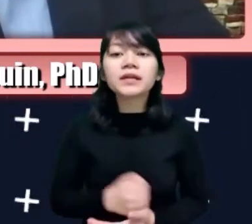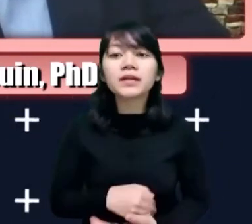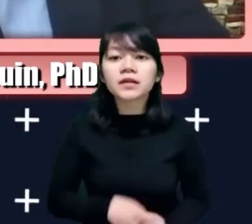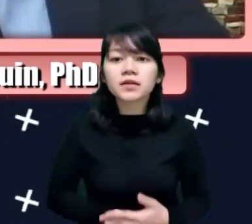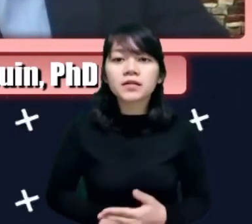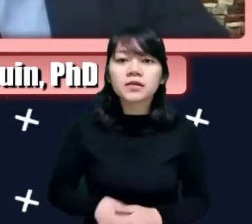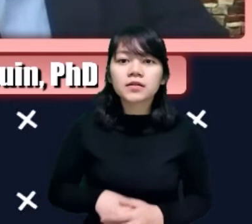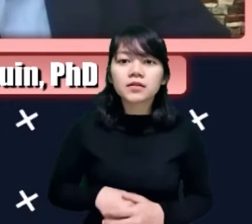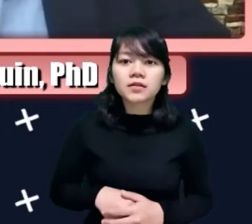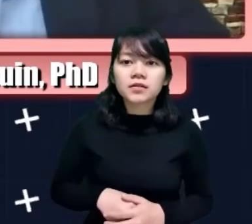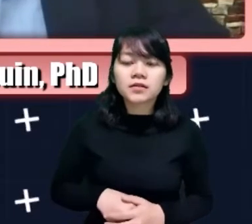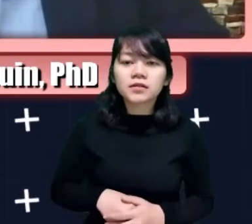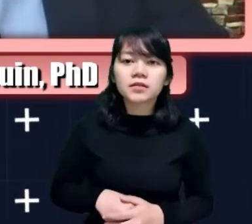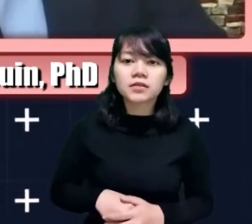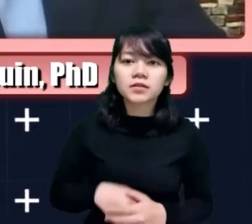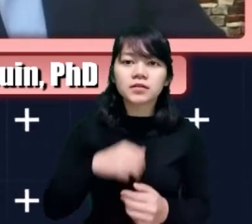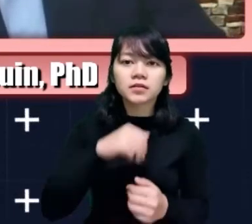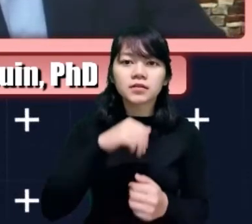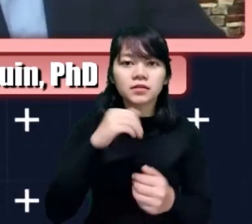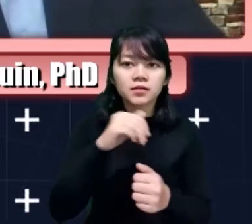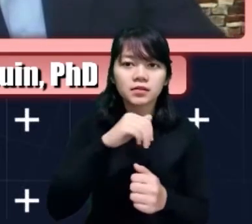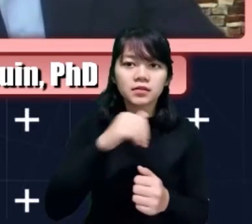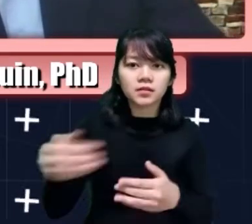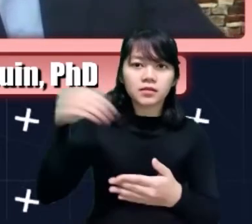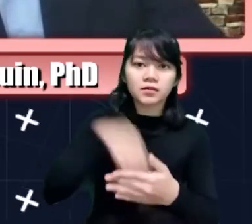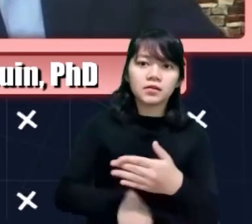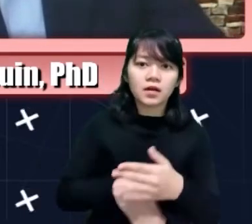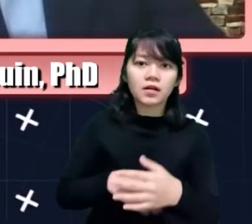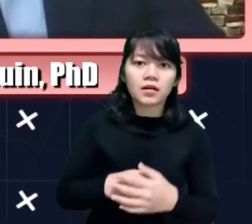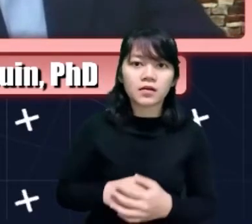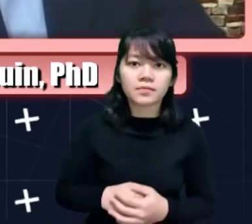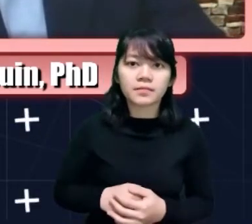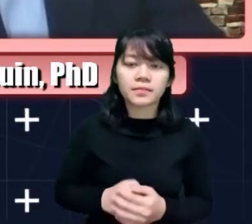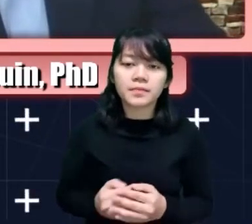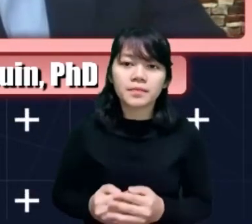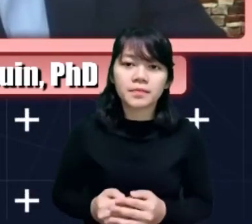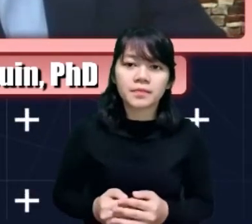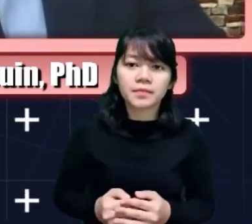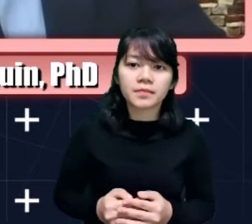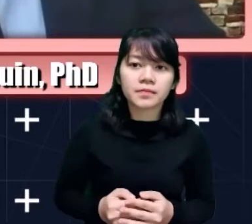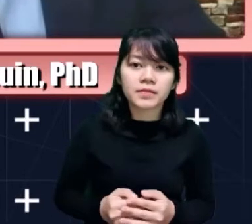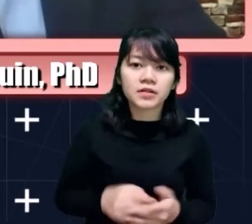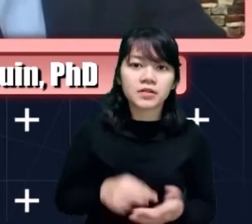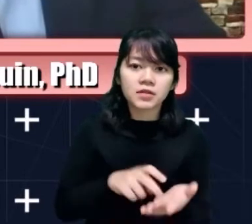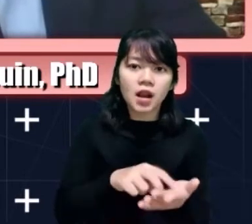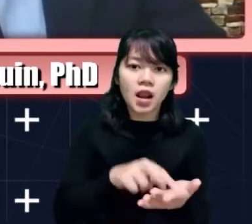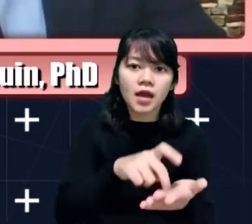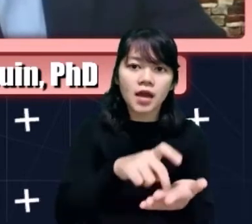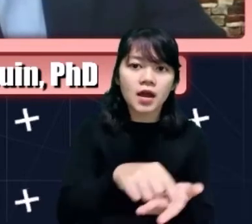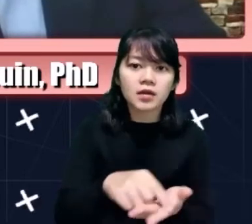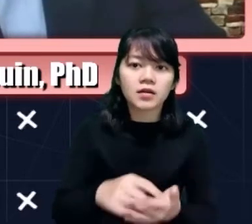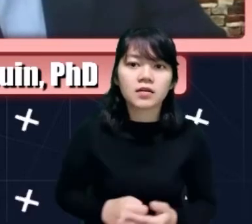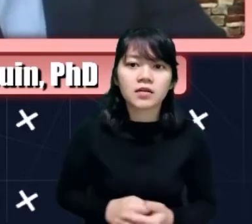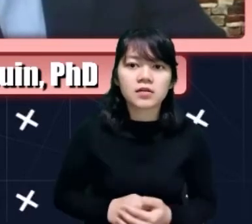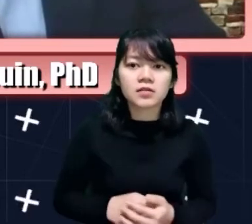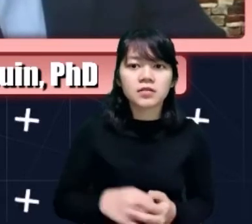Di Mesir mereka betul-betul makan makanan yang ada di Mesir. Dan ayat